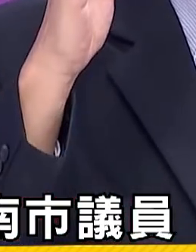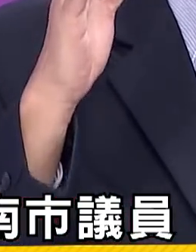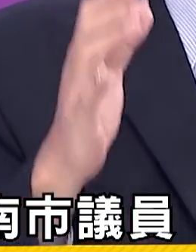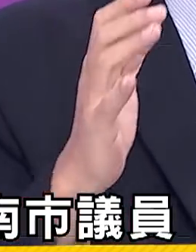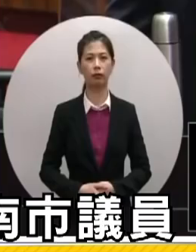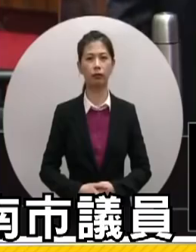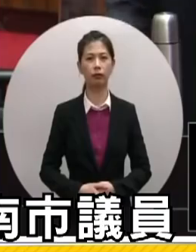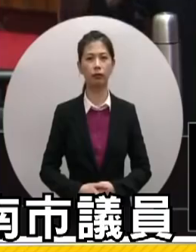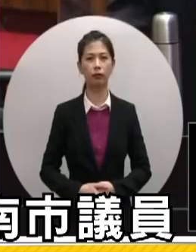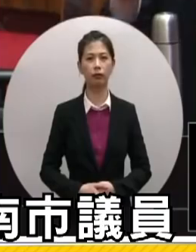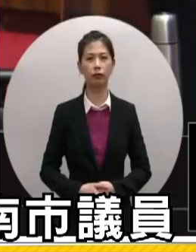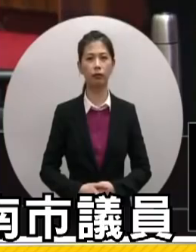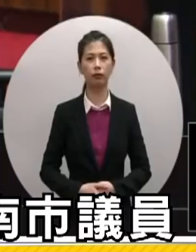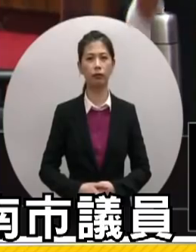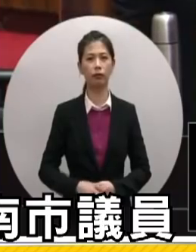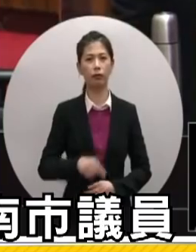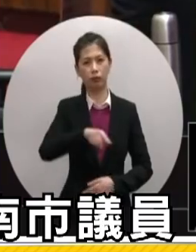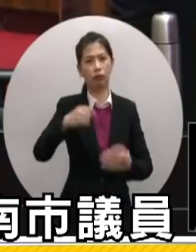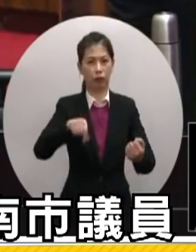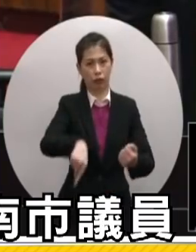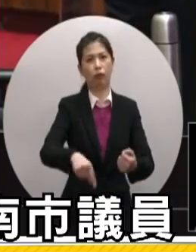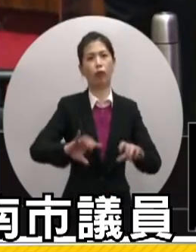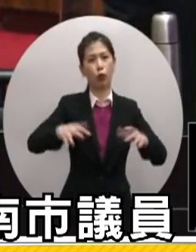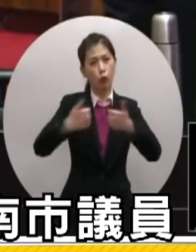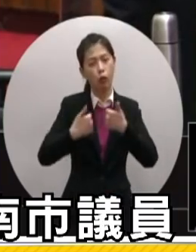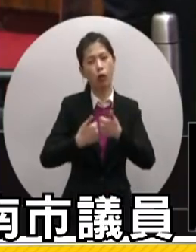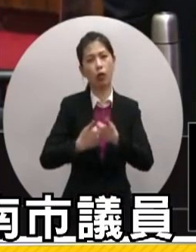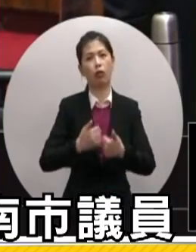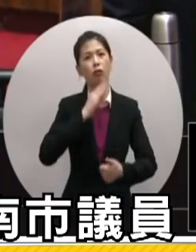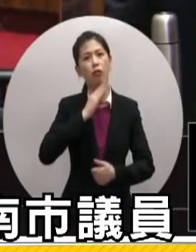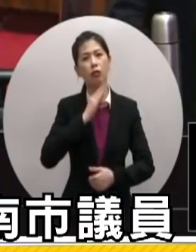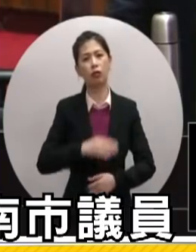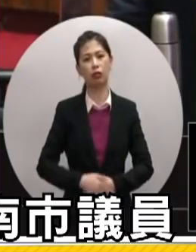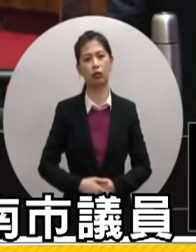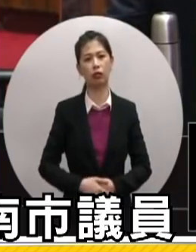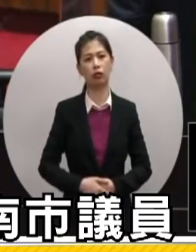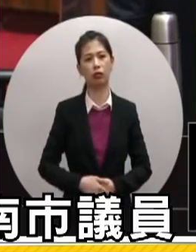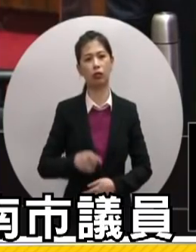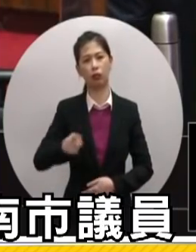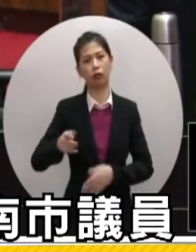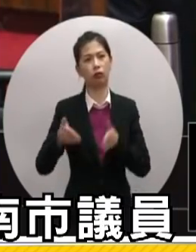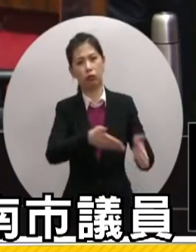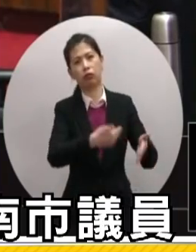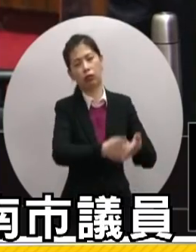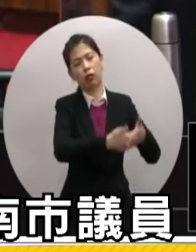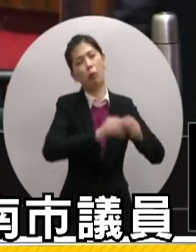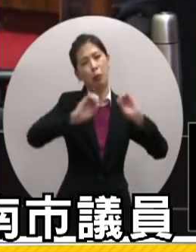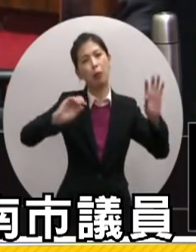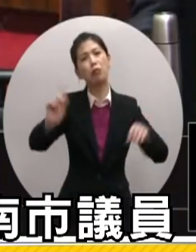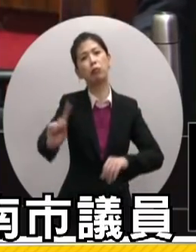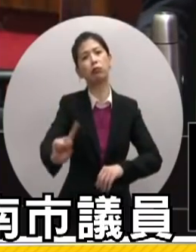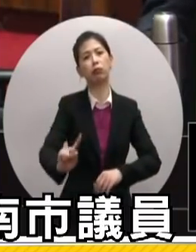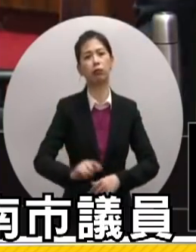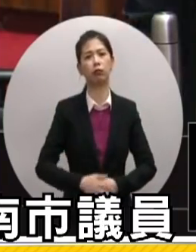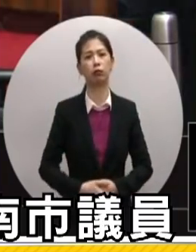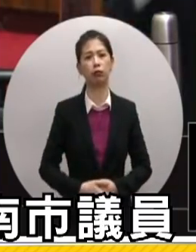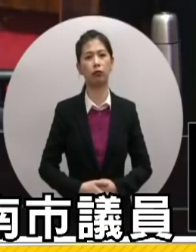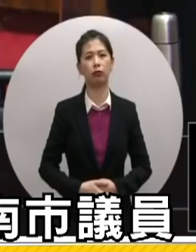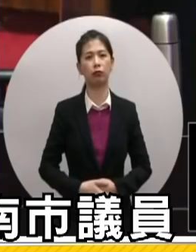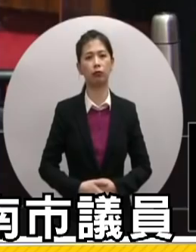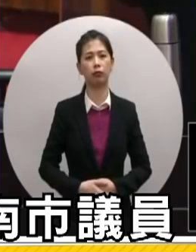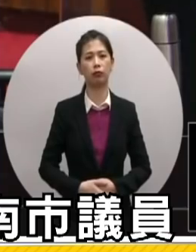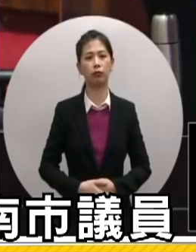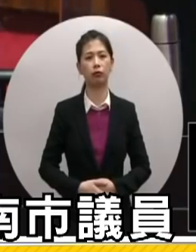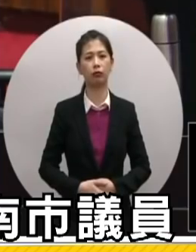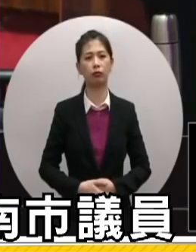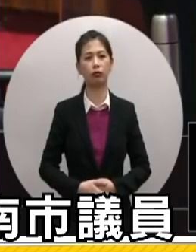就是说心防是重于国防啊。我们今天为什么大家会这么分歧的看法？因为你政府的